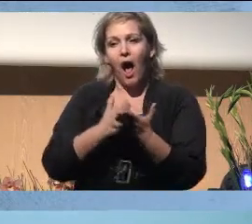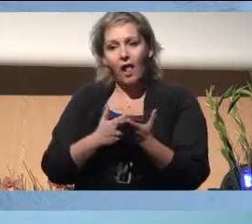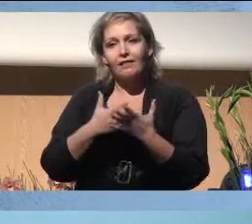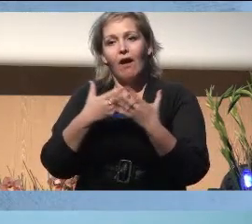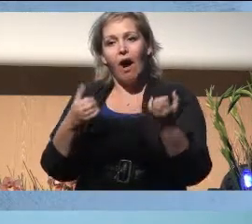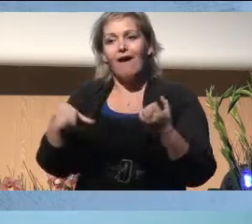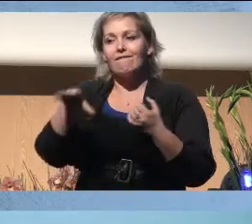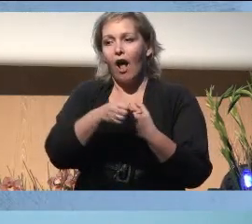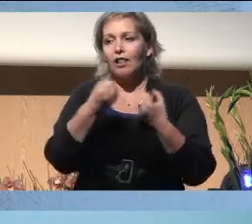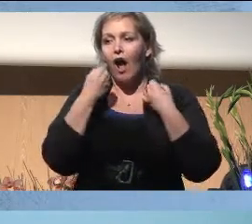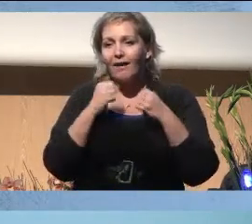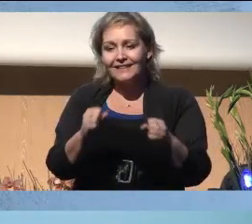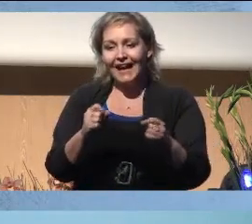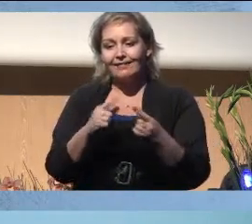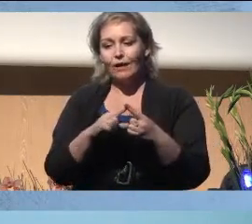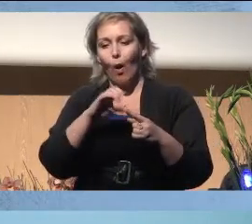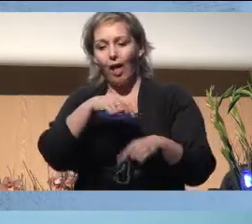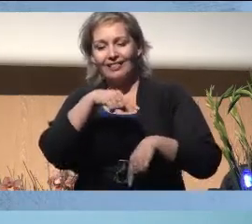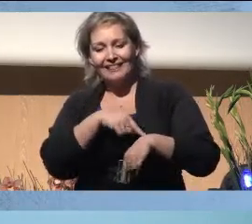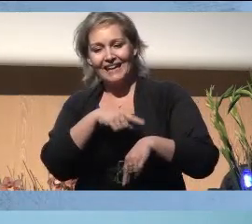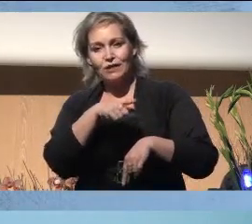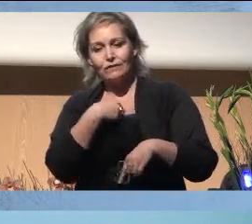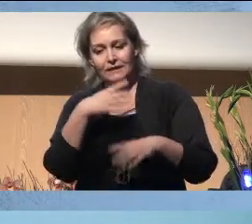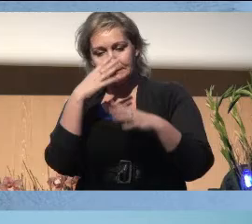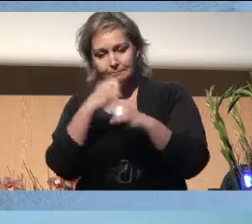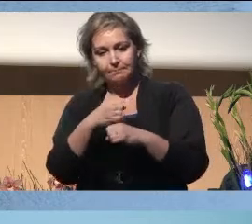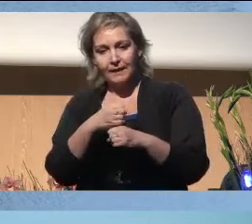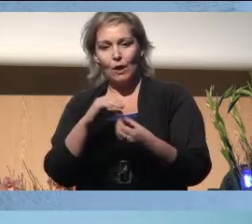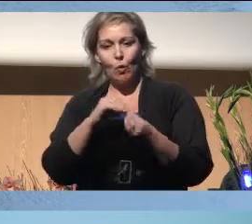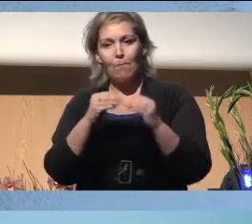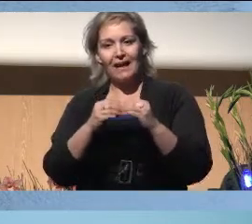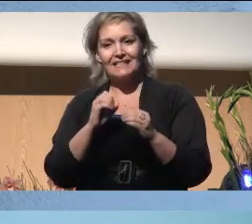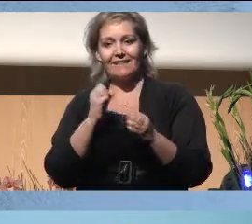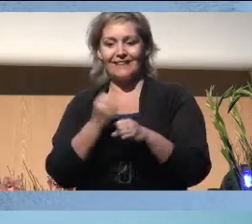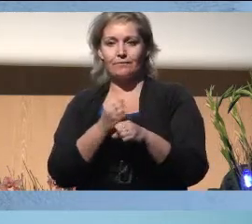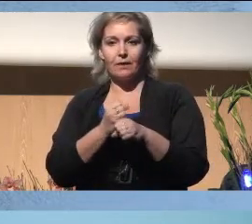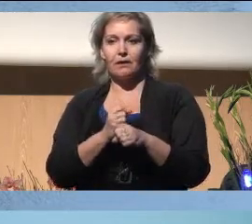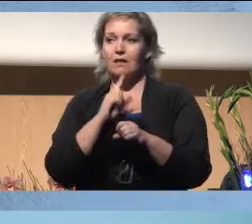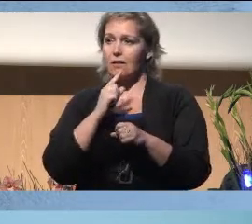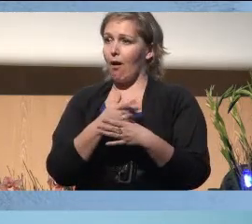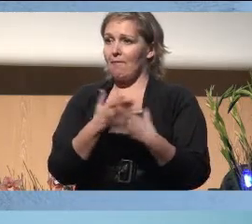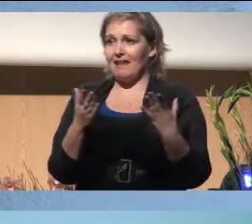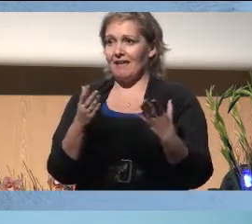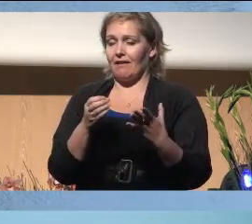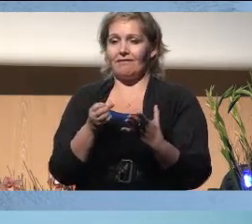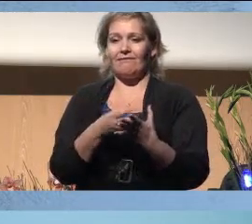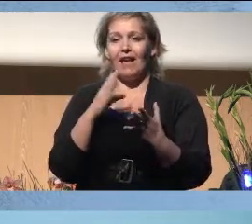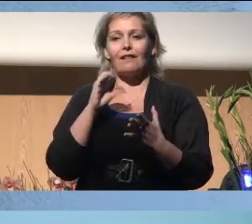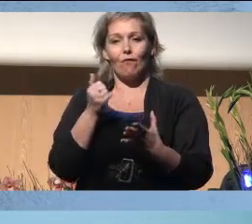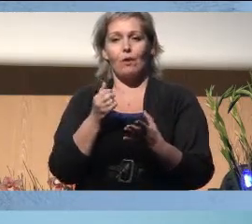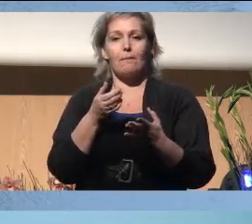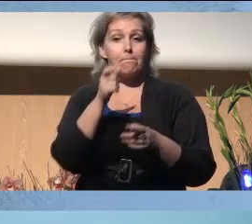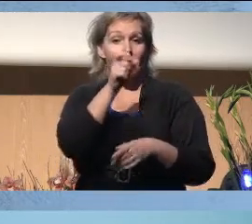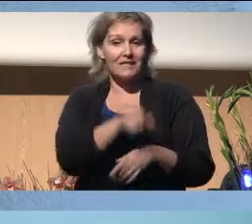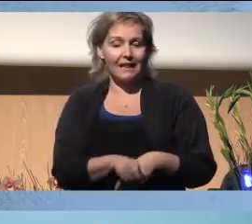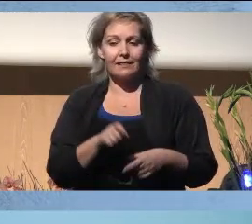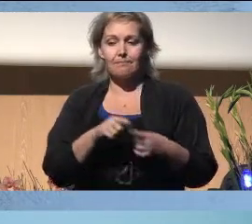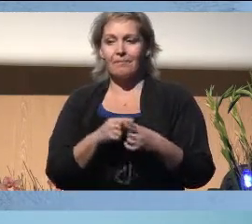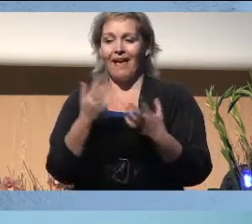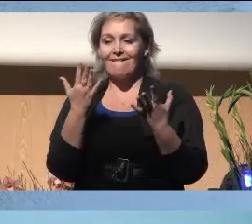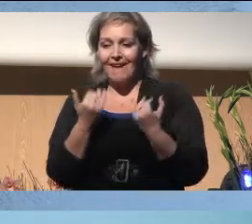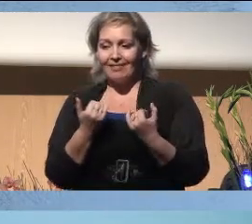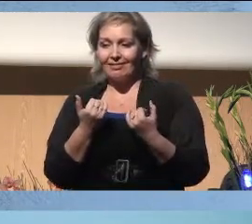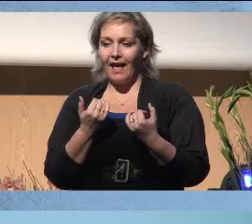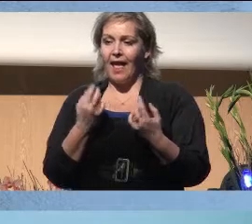av alla aktiviteter och all tid som vi lägger i komplexa verksamheter skapar inget värde för patienten. Vänta,